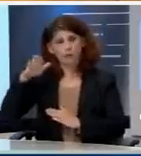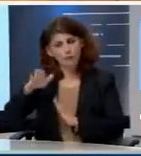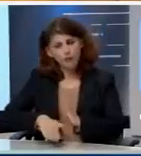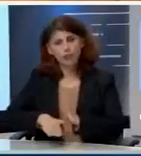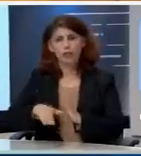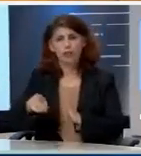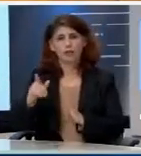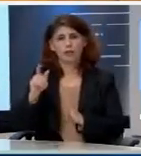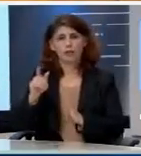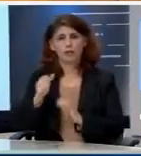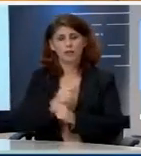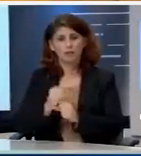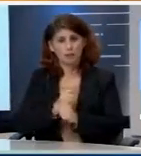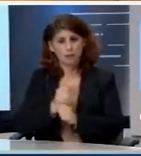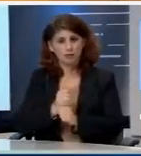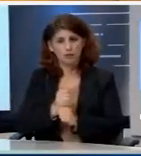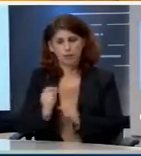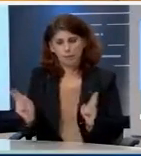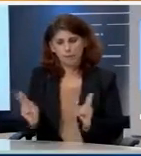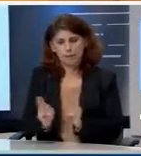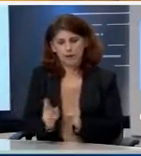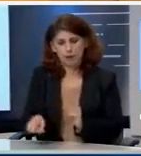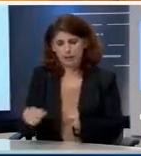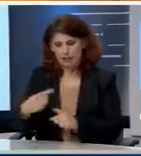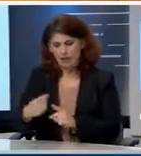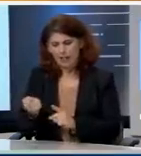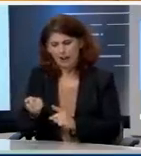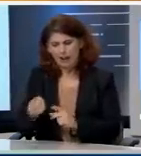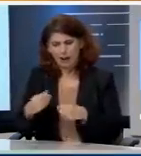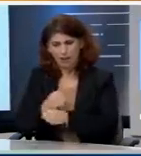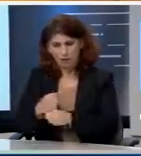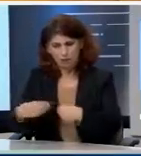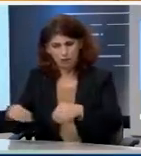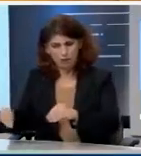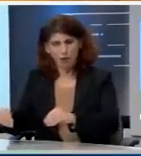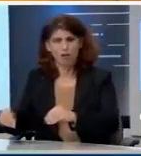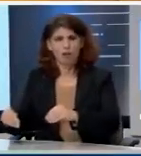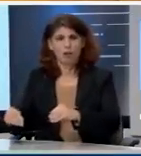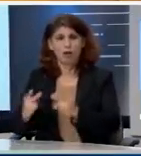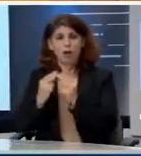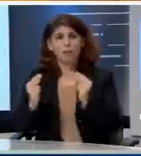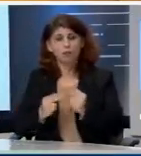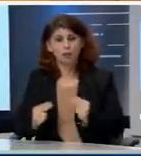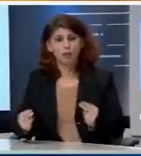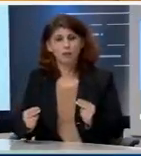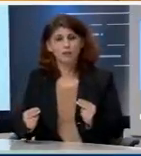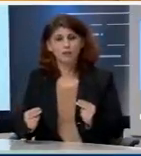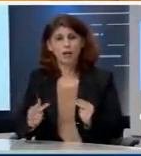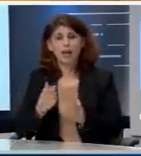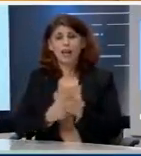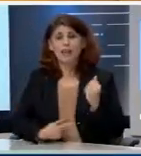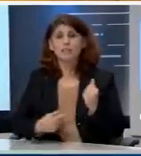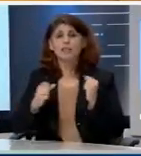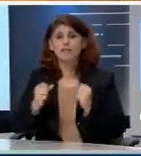φαρμακοβιομηχανία περιόριζε τις διαθέσιμες ποσότητες στην Ελλάδα και έτσι αποτέλεσμα ήταν ελλείψεις